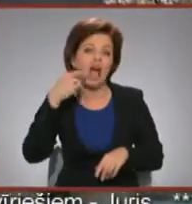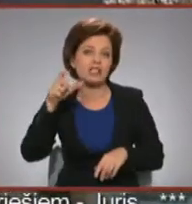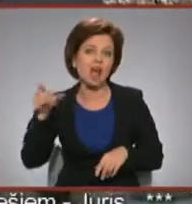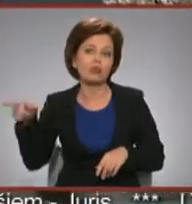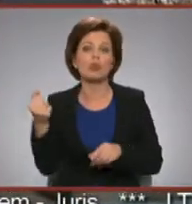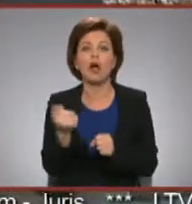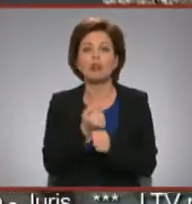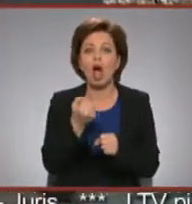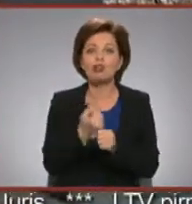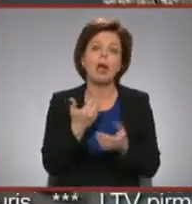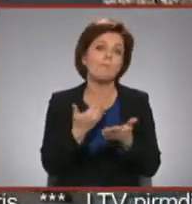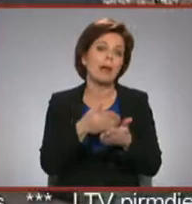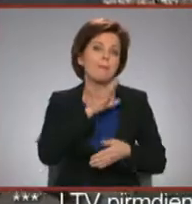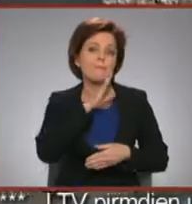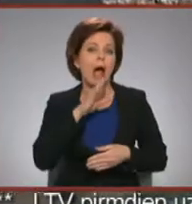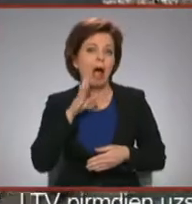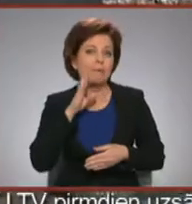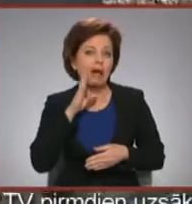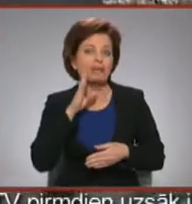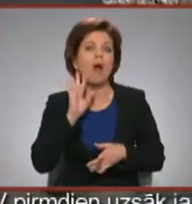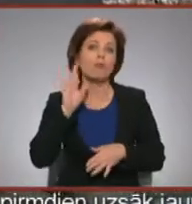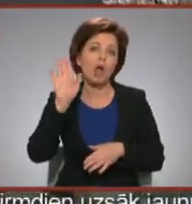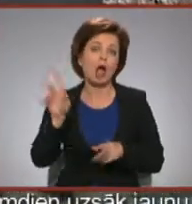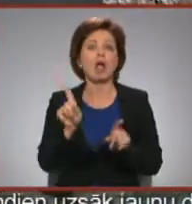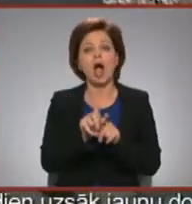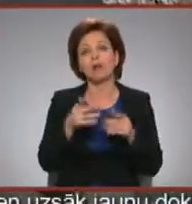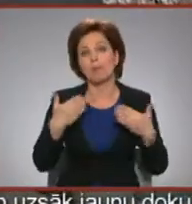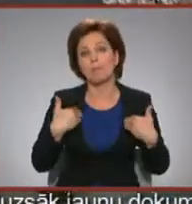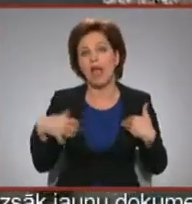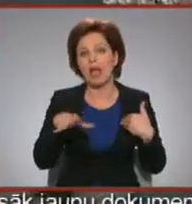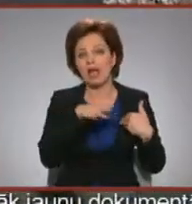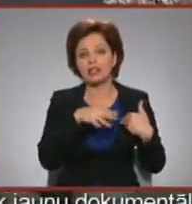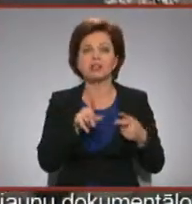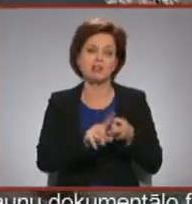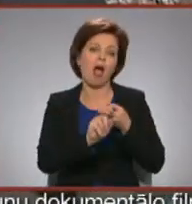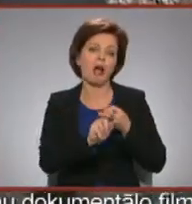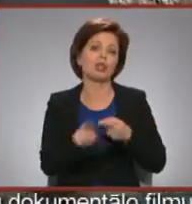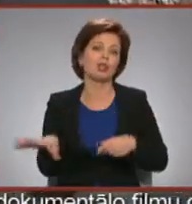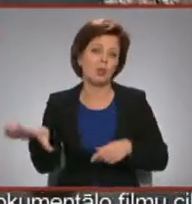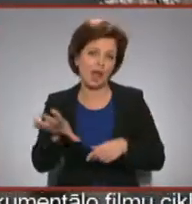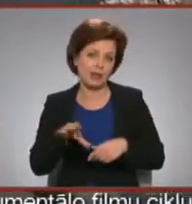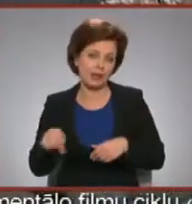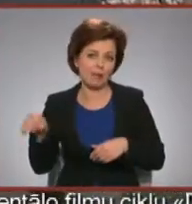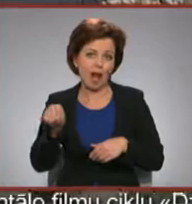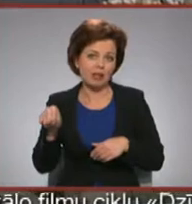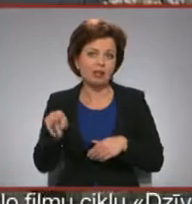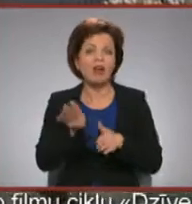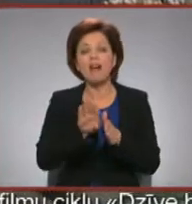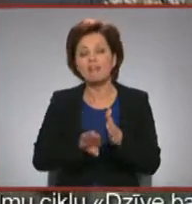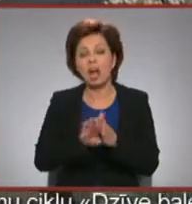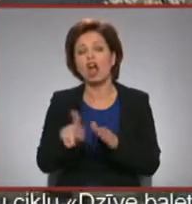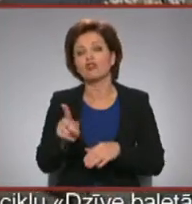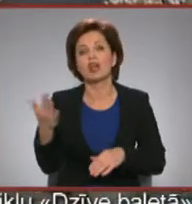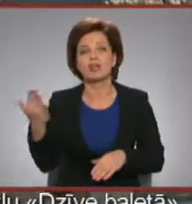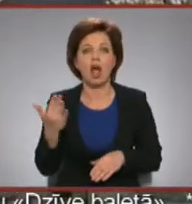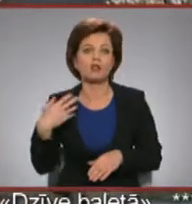principā, teiksim, ja mammas to dar, un tad tālāk, mēs to darīsim, tas ir vairāk no ģimenes atkarīgs droši vien, jā, ka tad vienkārši tas tā ir nācis